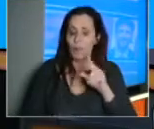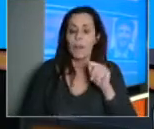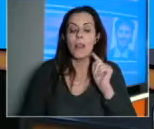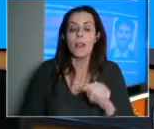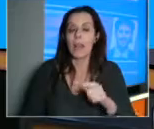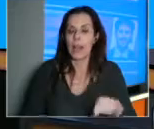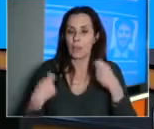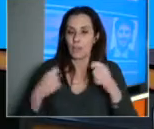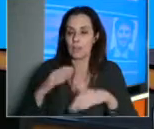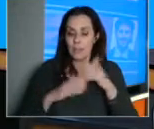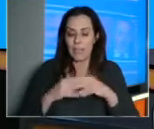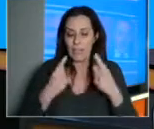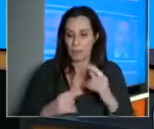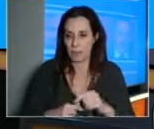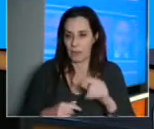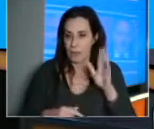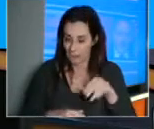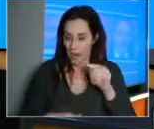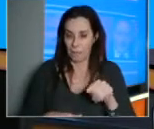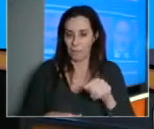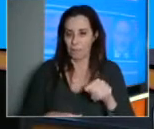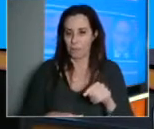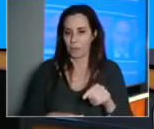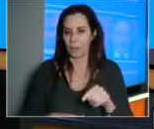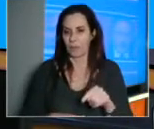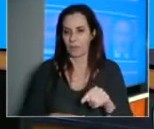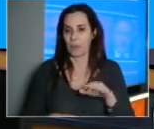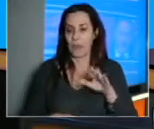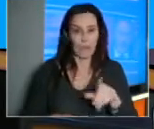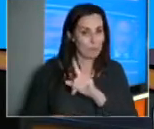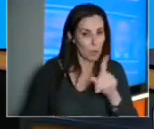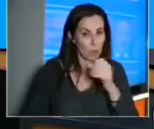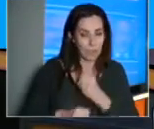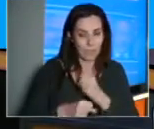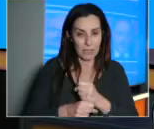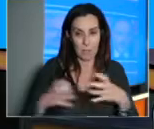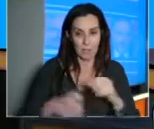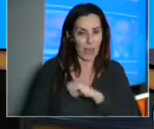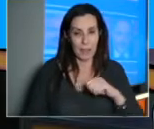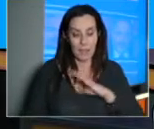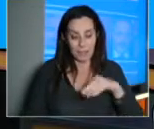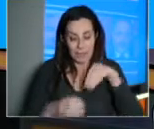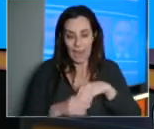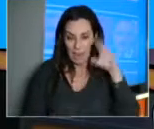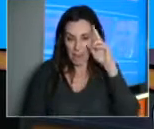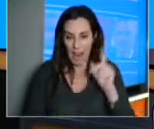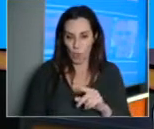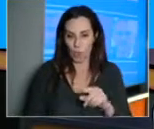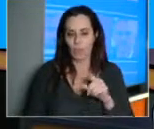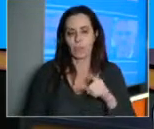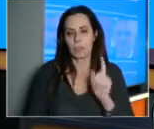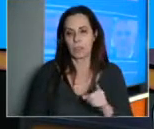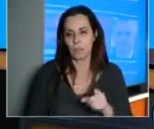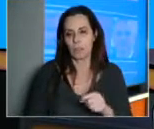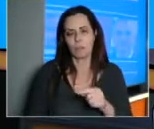לך לחינוך ותבנה את עצמך מחדש, כי גם מוישלה, גם אם אתה לא תרוץ שוב במפלגה עצמאית, גם אם אתה תהיה חלק מהליכוד, אתה